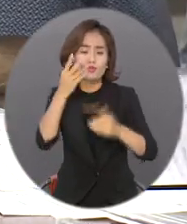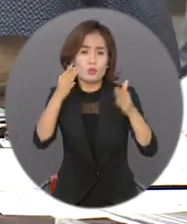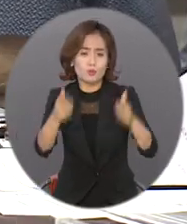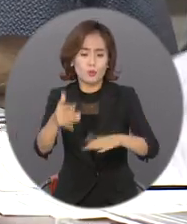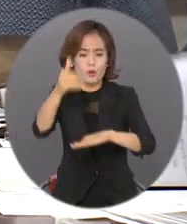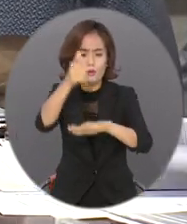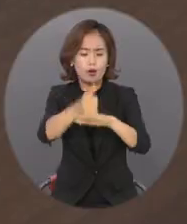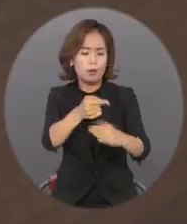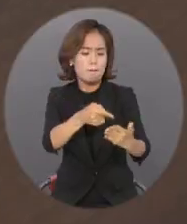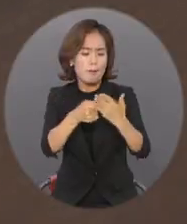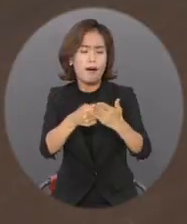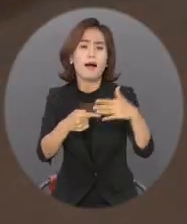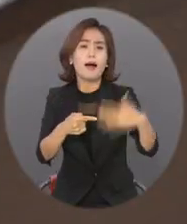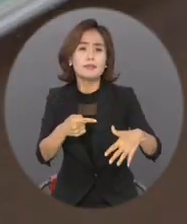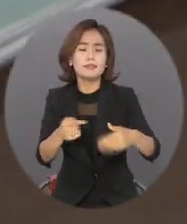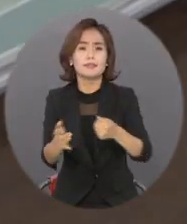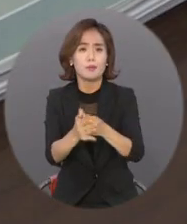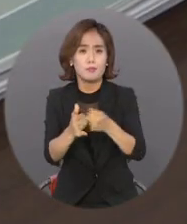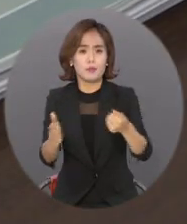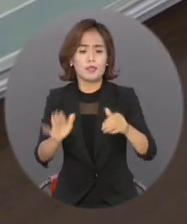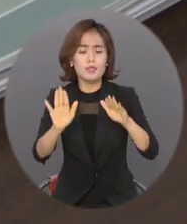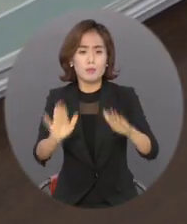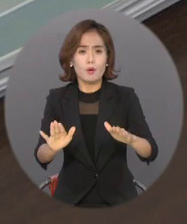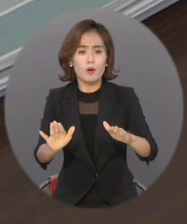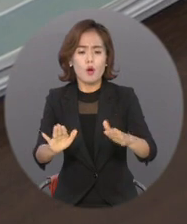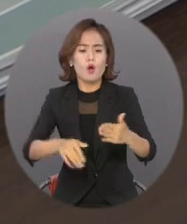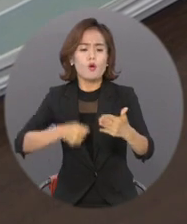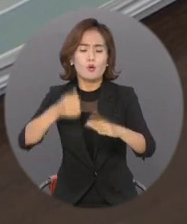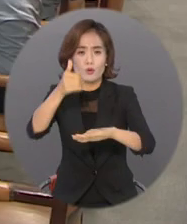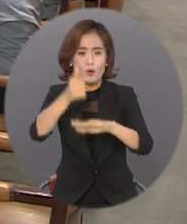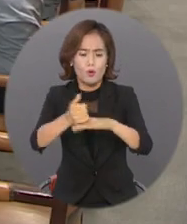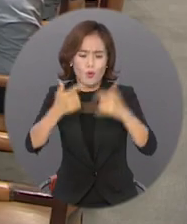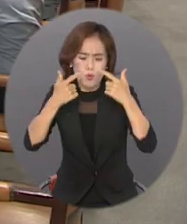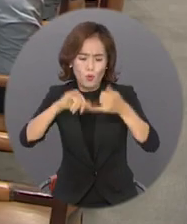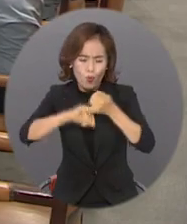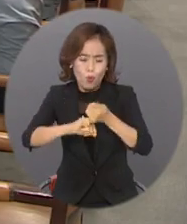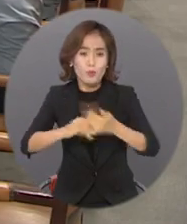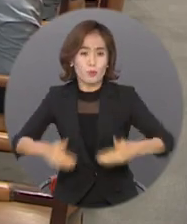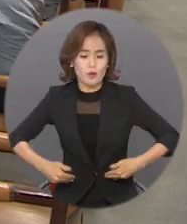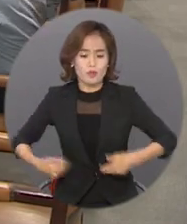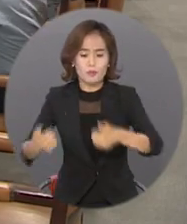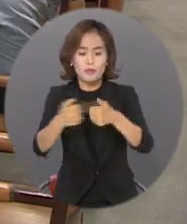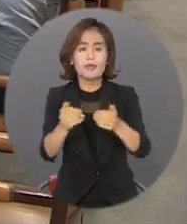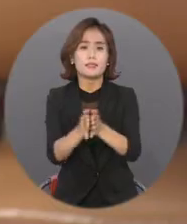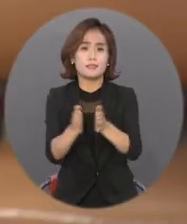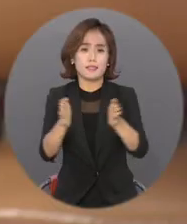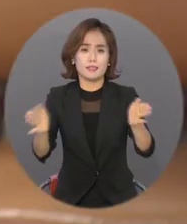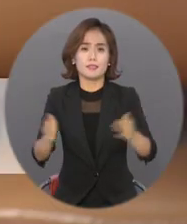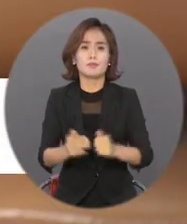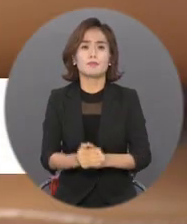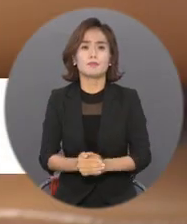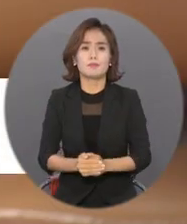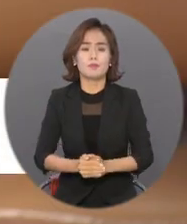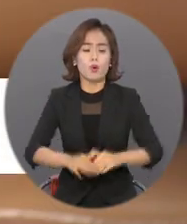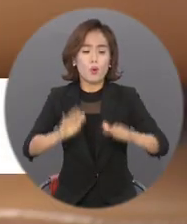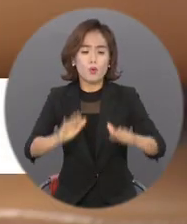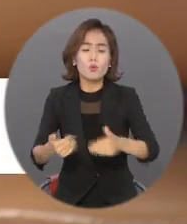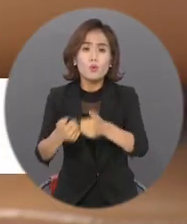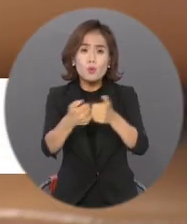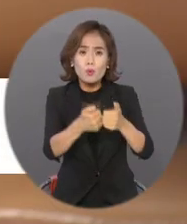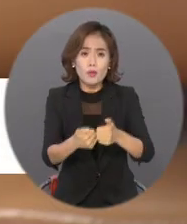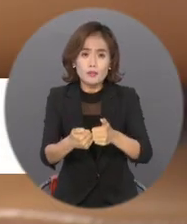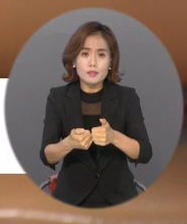동안 결론을 도출하지 못했던 만큼 이번에는 결론을 내자며 회의는 시작됐습니다. 오늘